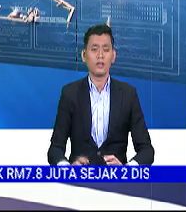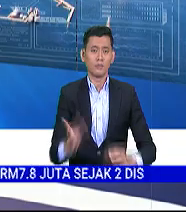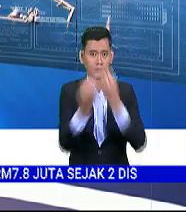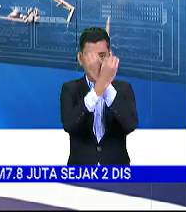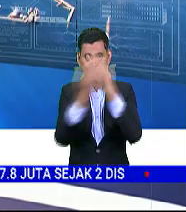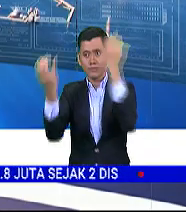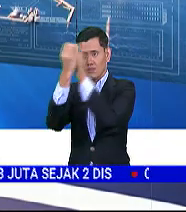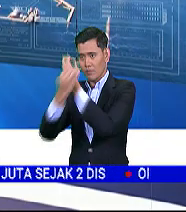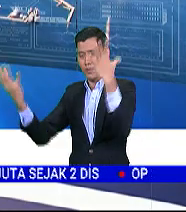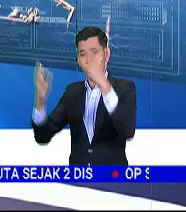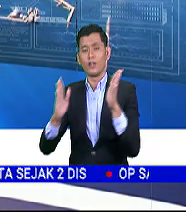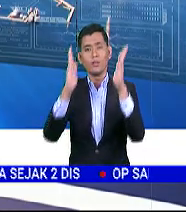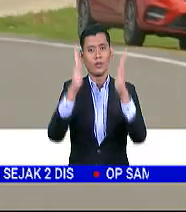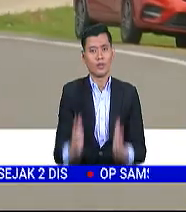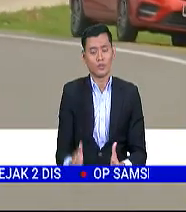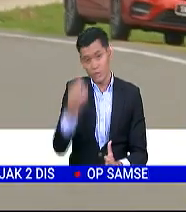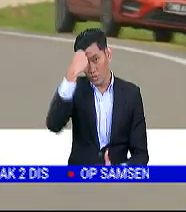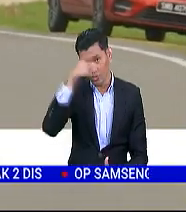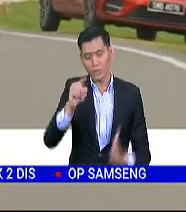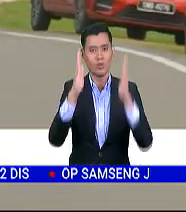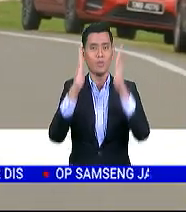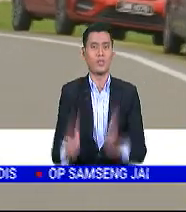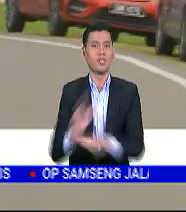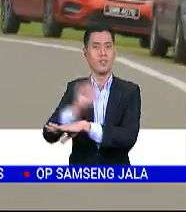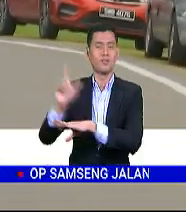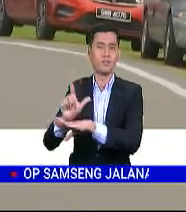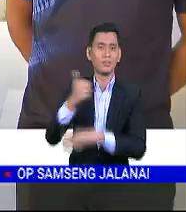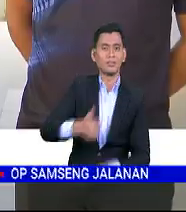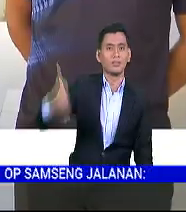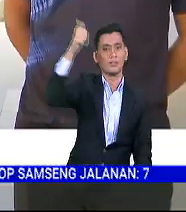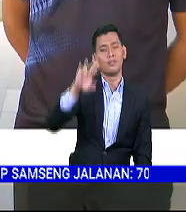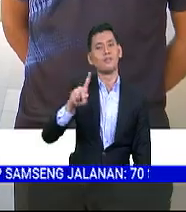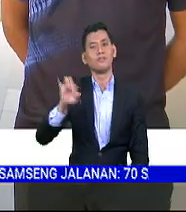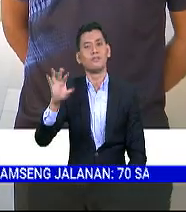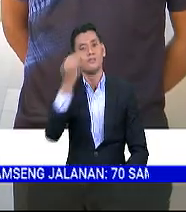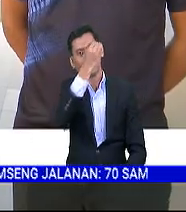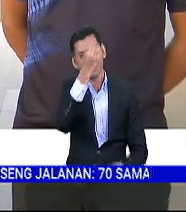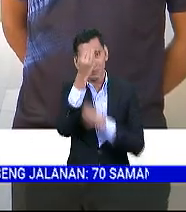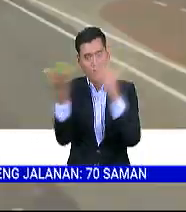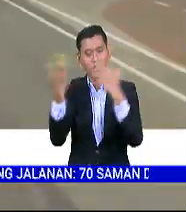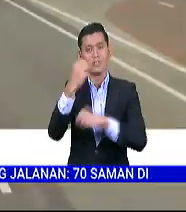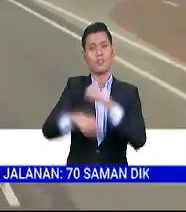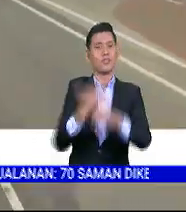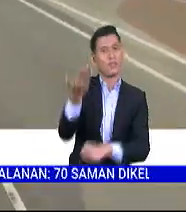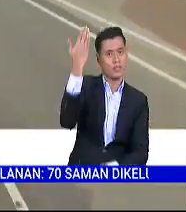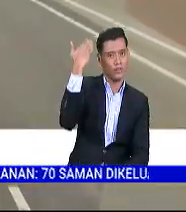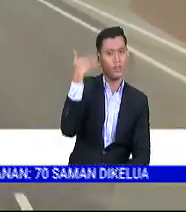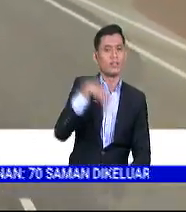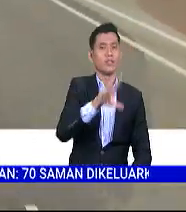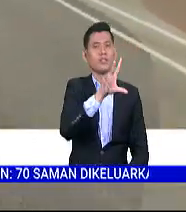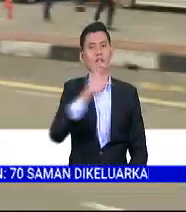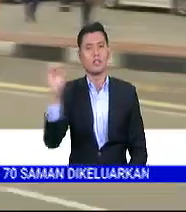menyampaikan maklumat kepada penduduk Labuan. Pengarahnya, Abdul Rasil Hajatil berkata, tahun lalu, 300 Info on